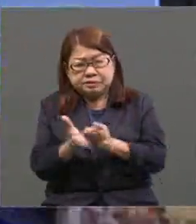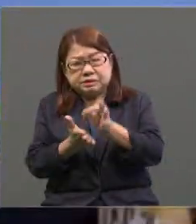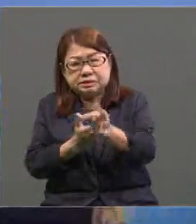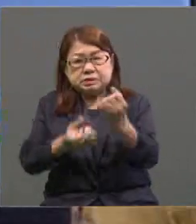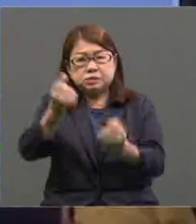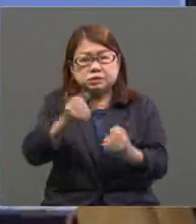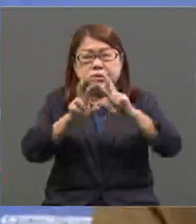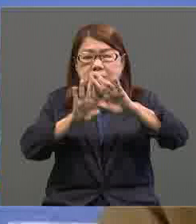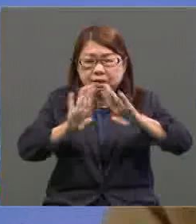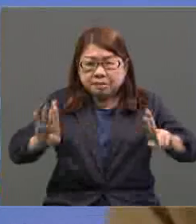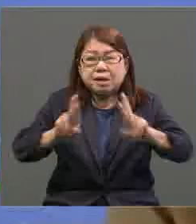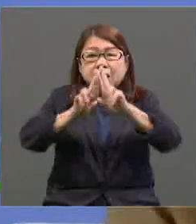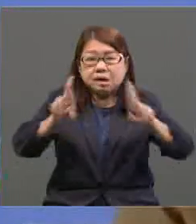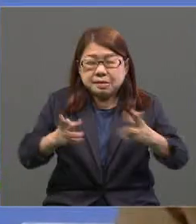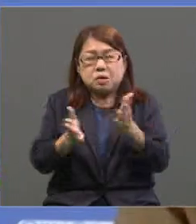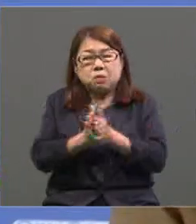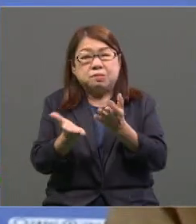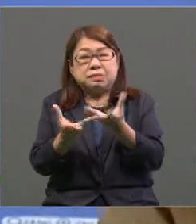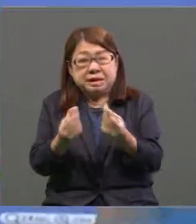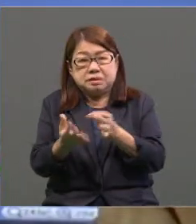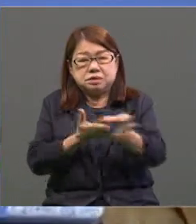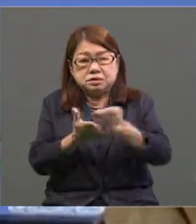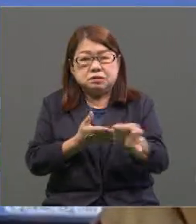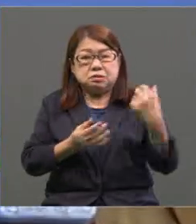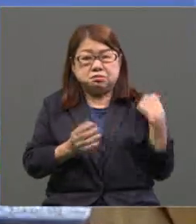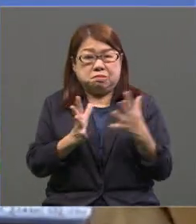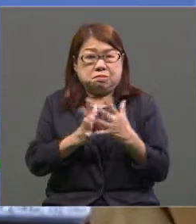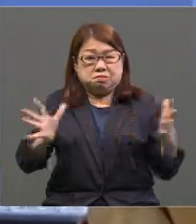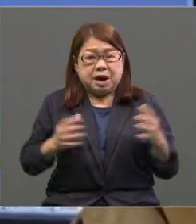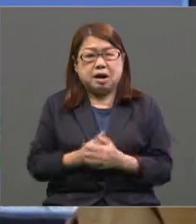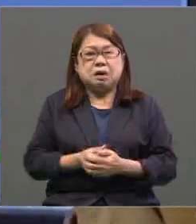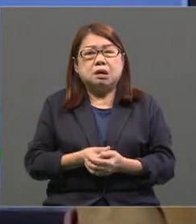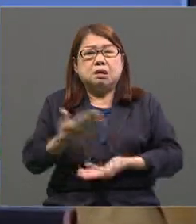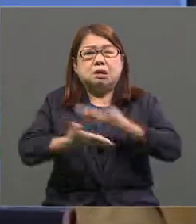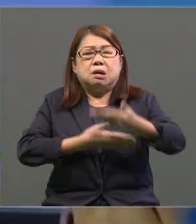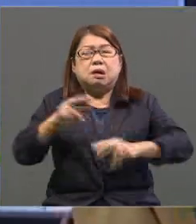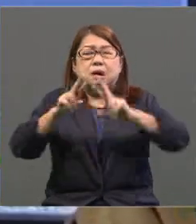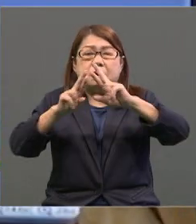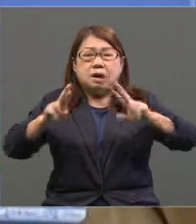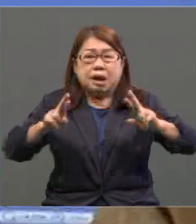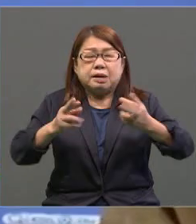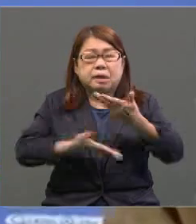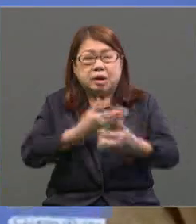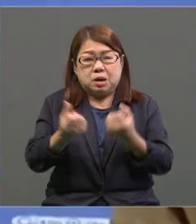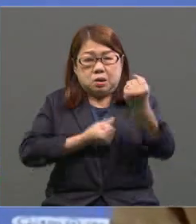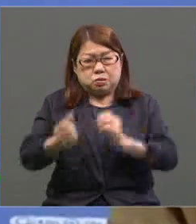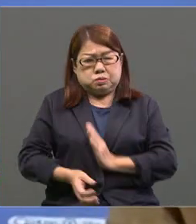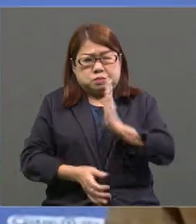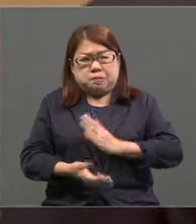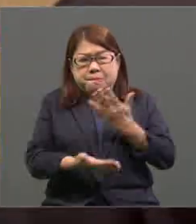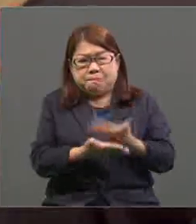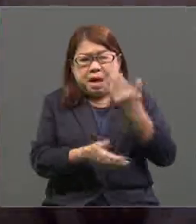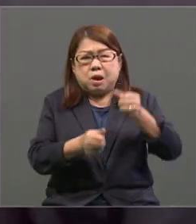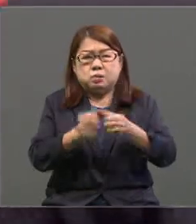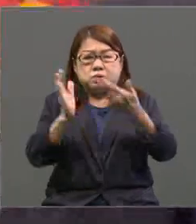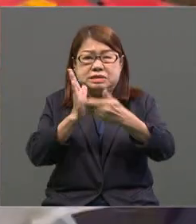ทางการเงินเนี่ยนะฮะว่าจำนวนเยอะมากๆจะไปฟอกผ่านธุรกิจเต็นท์รถหรูแห่งหนึในแถบภาคอีสานซึ่งเต็นท์รถ